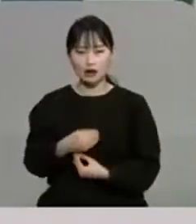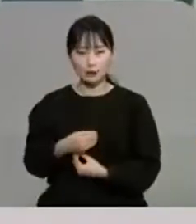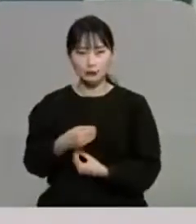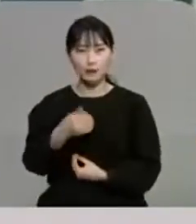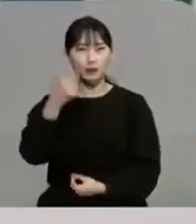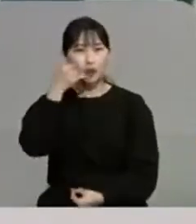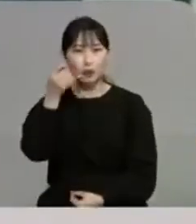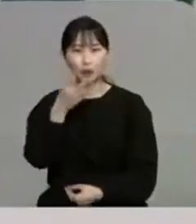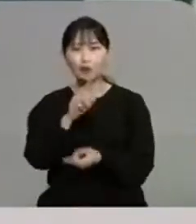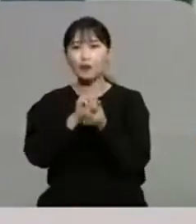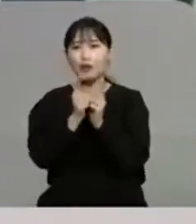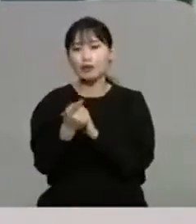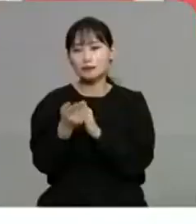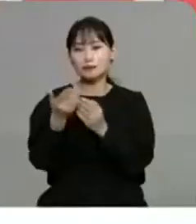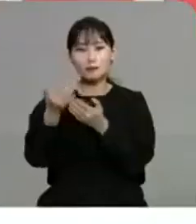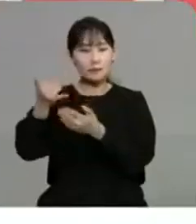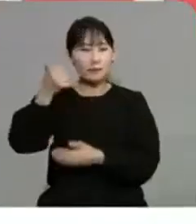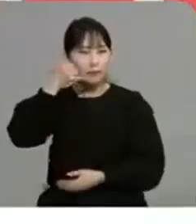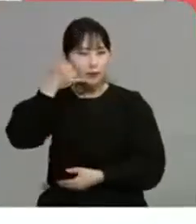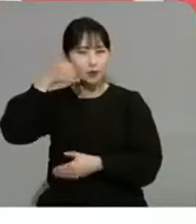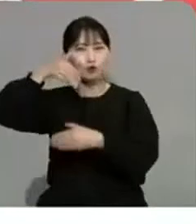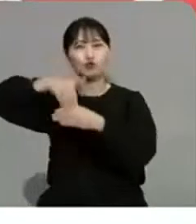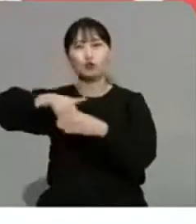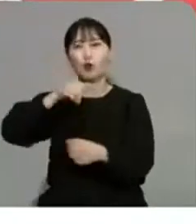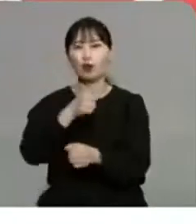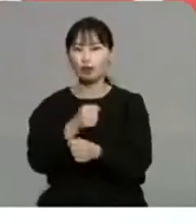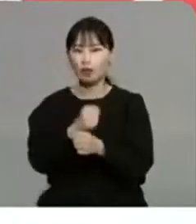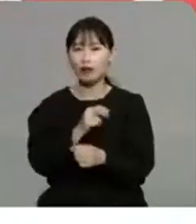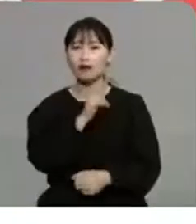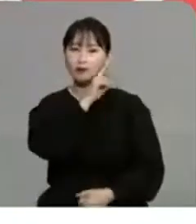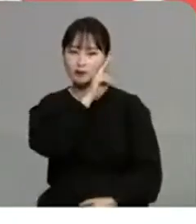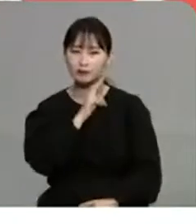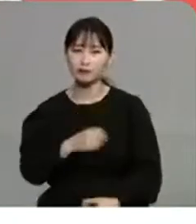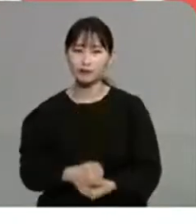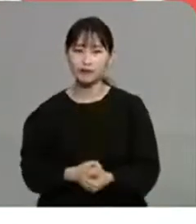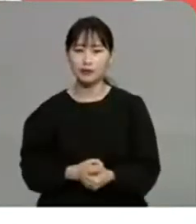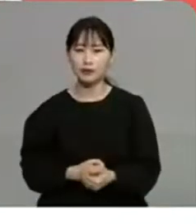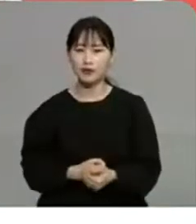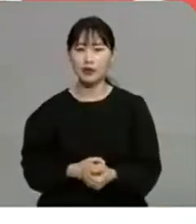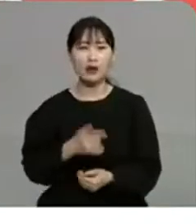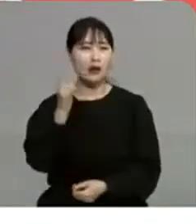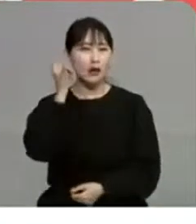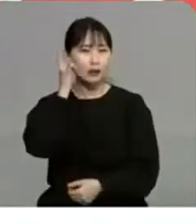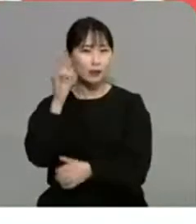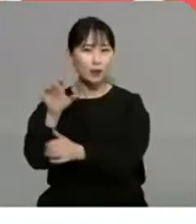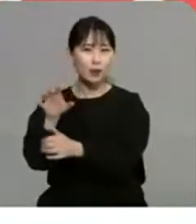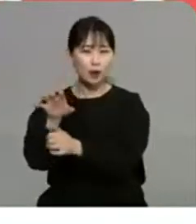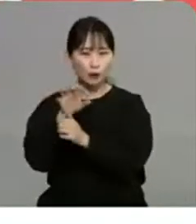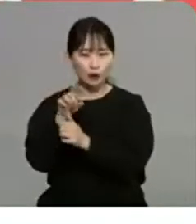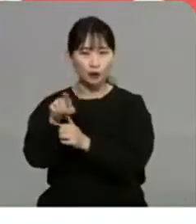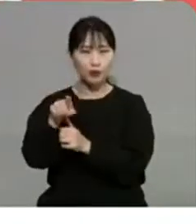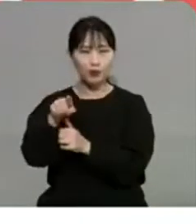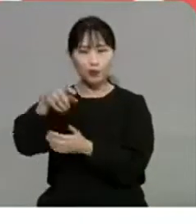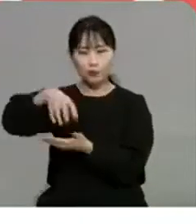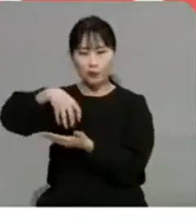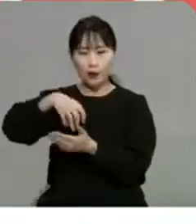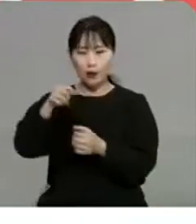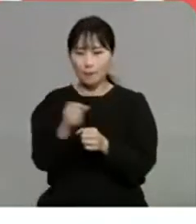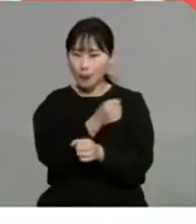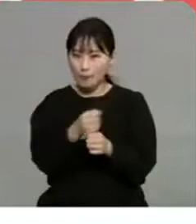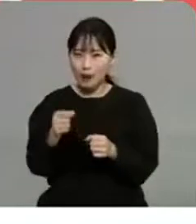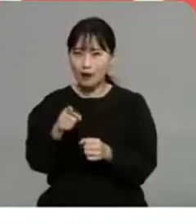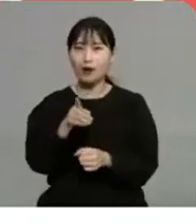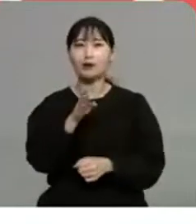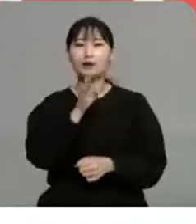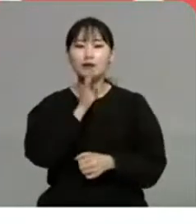고 의심합니다 d 대 나를 가공한 경선 투자기 사실이라면 이는 민주주의 금강과 더불어